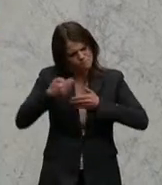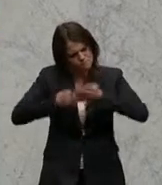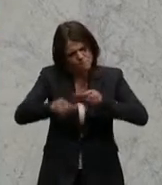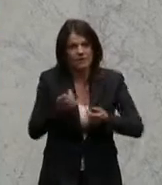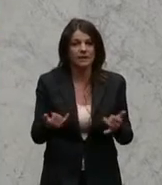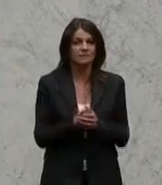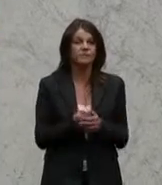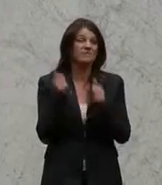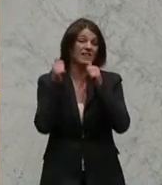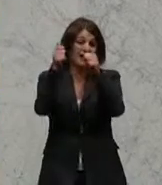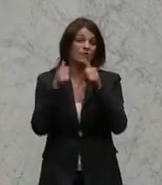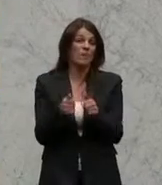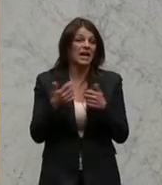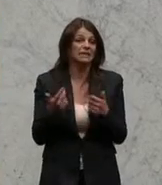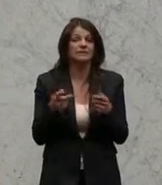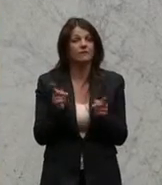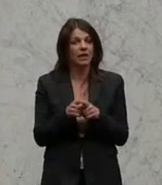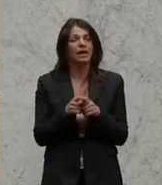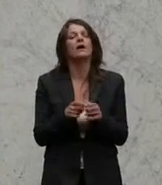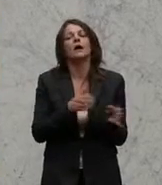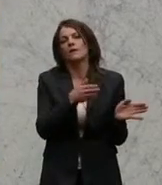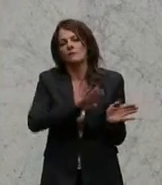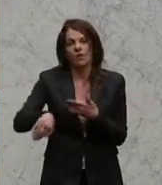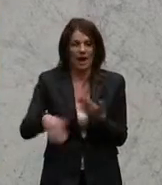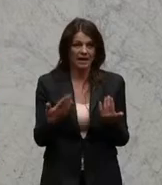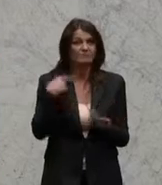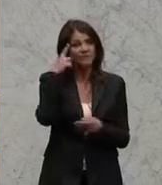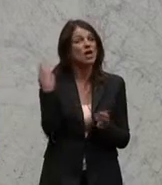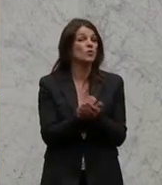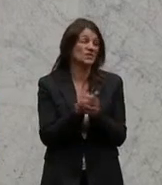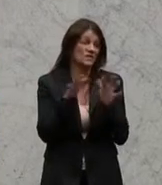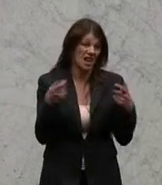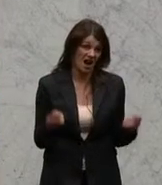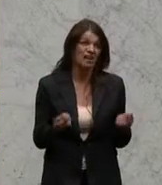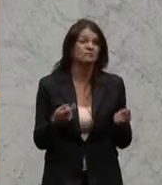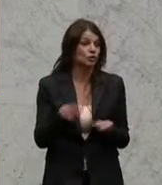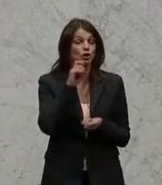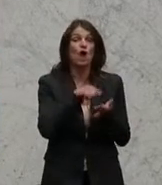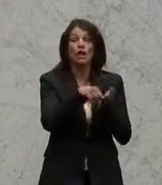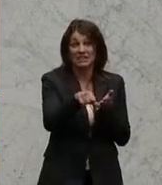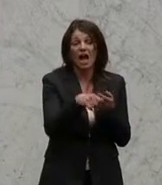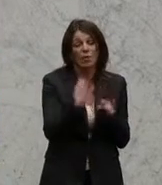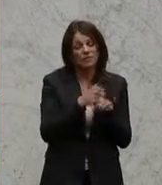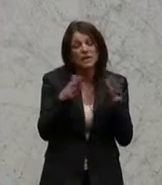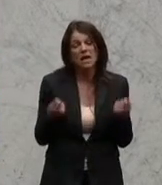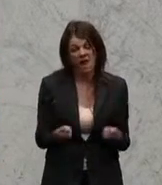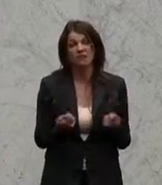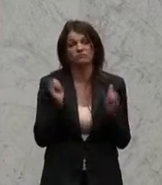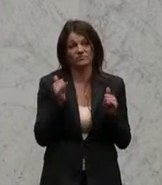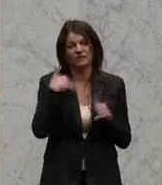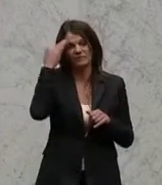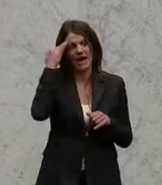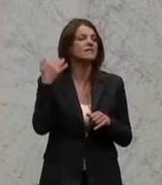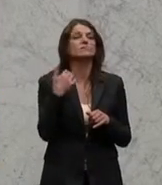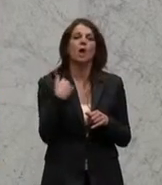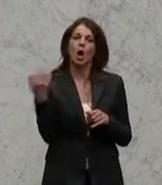Die Insolvenz ist vom Tisch. Ich weiß, dass das viel Geld kostet, den Steuerzahler viel Geld kostet. Und ich